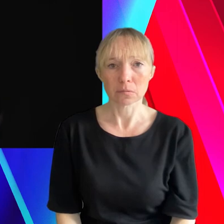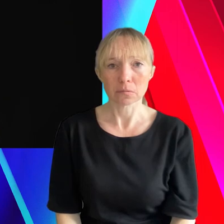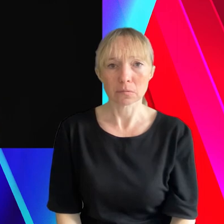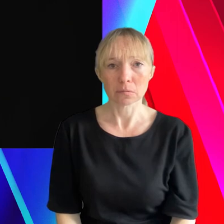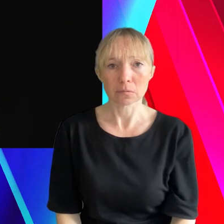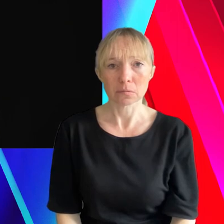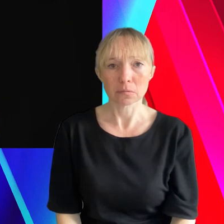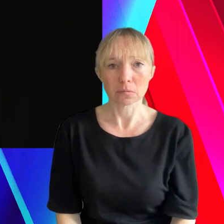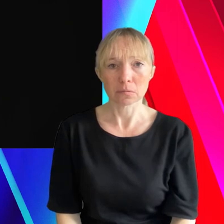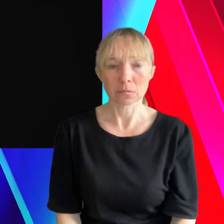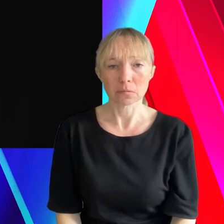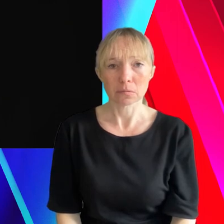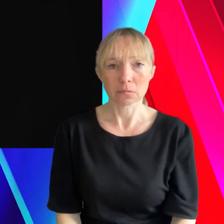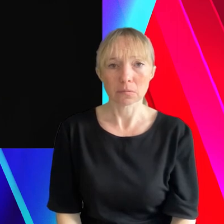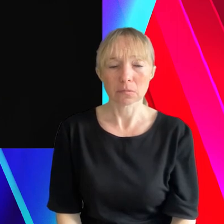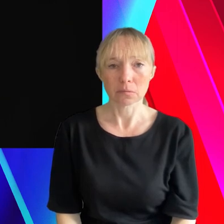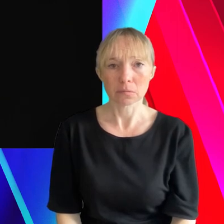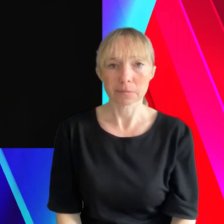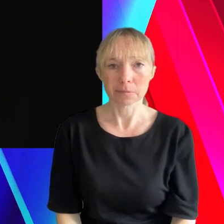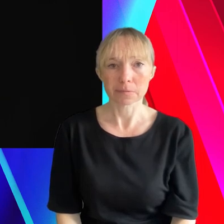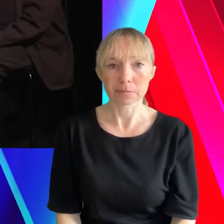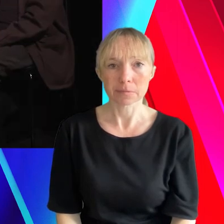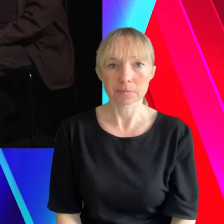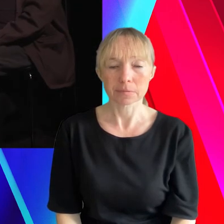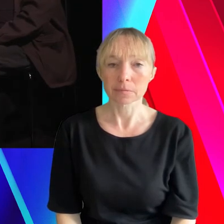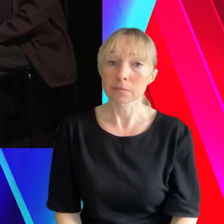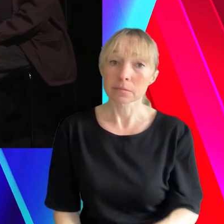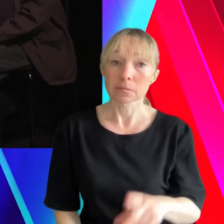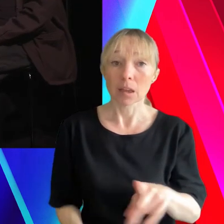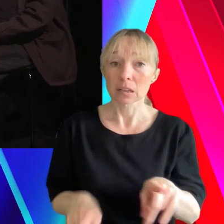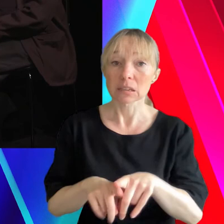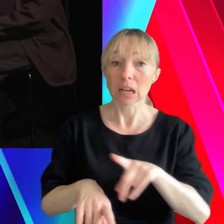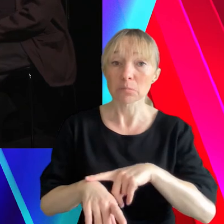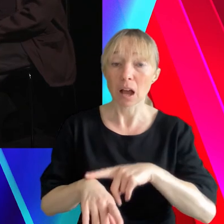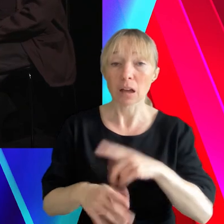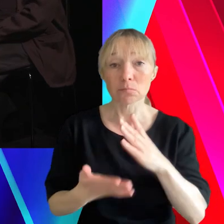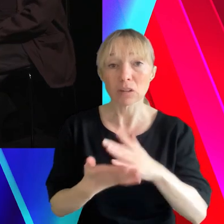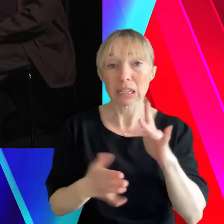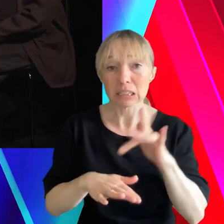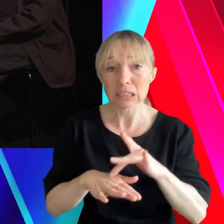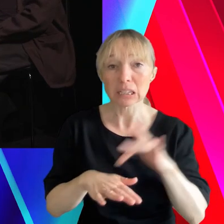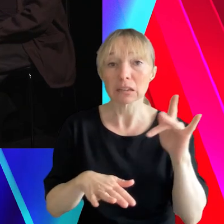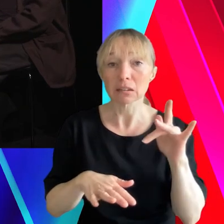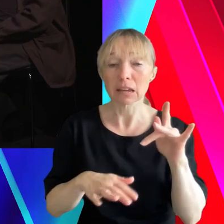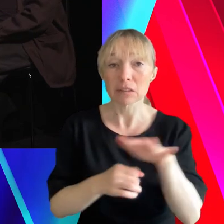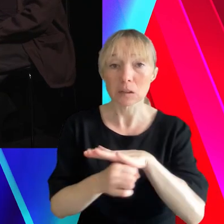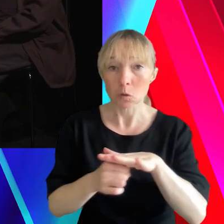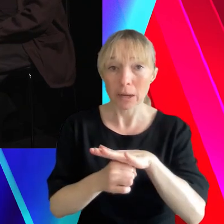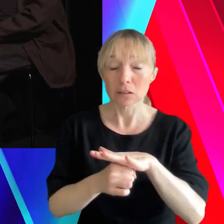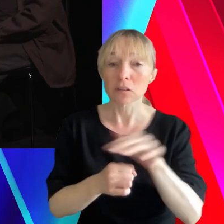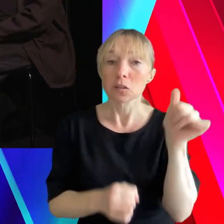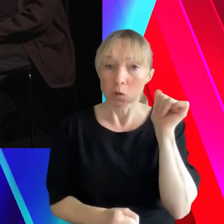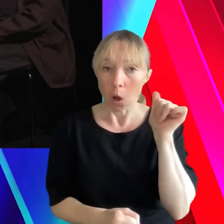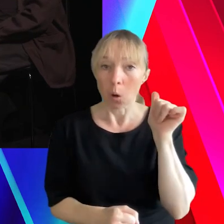بشه. یه دوراهی خیلی سختی بود این تصمیم گیری. But at the same time it's a very sensitive situation because you know that if you do